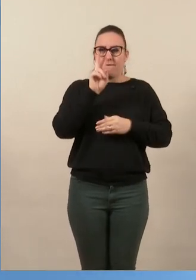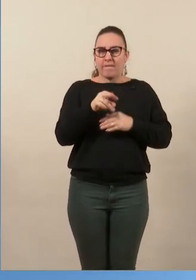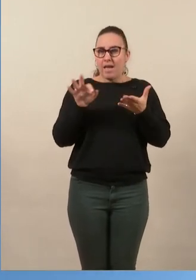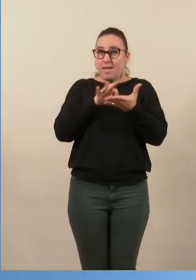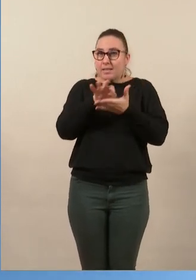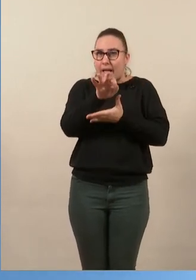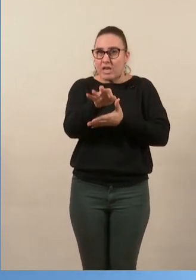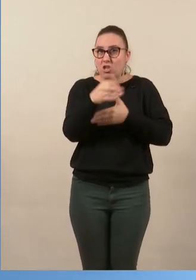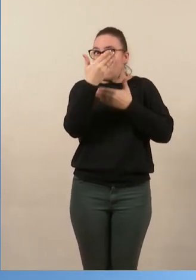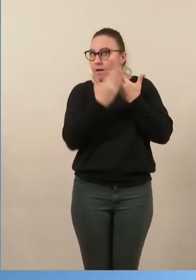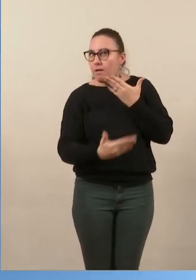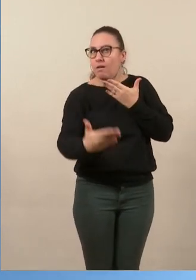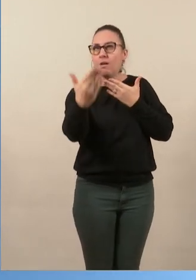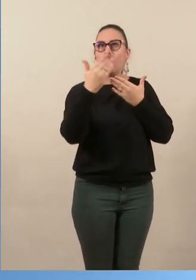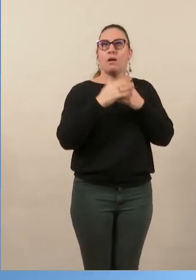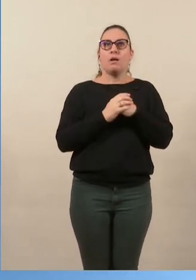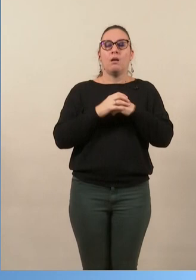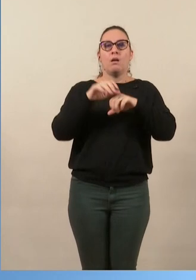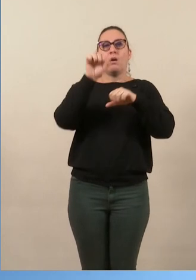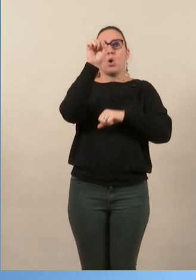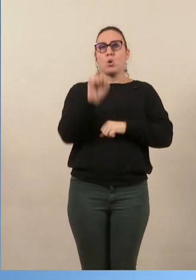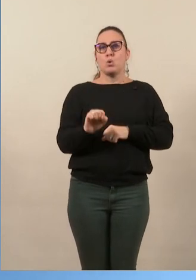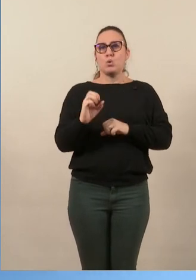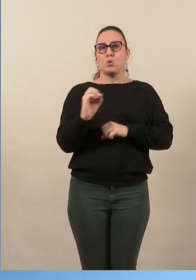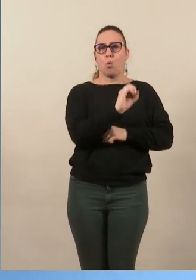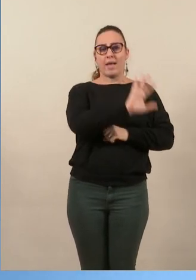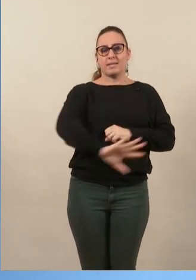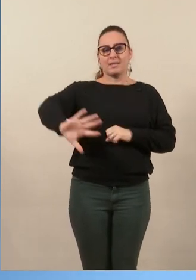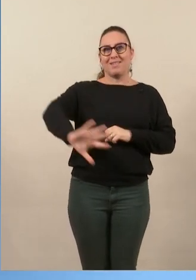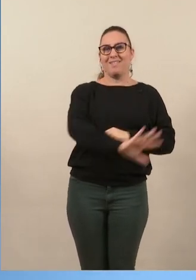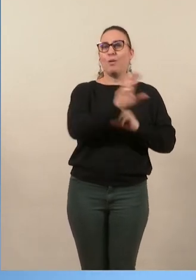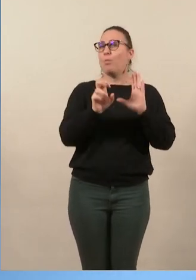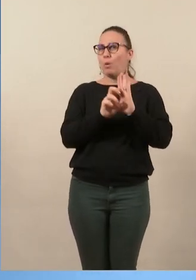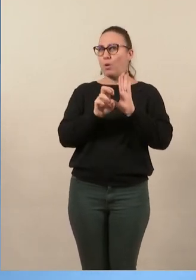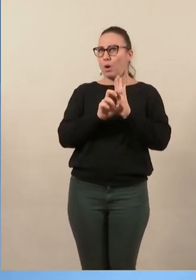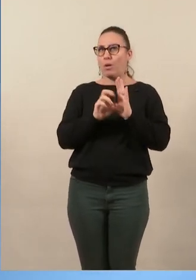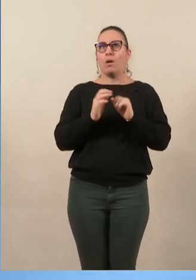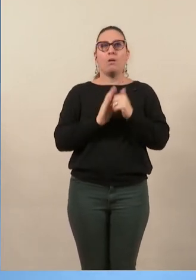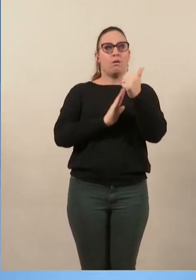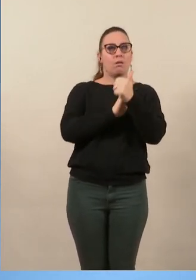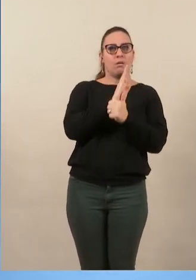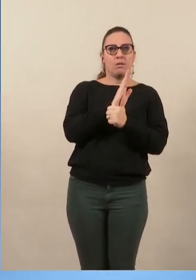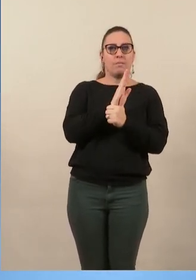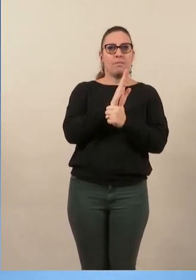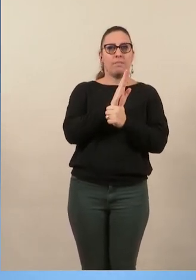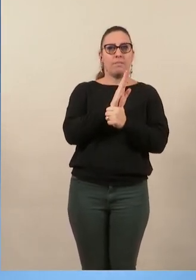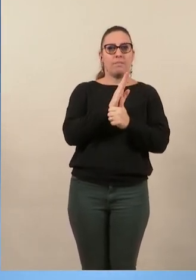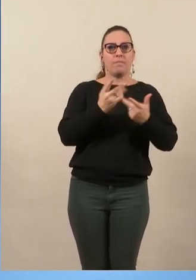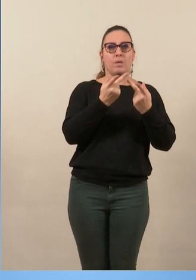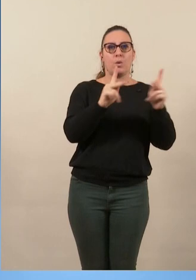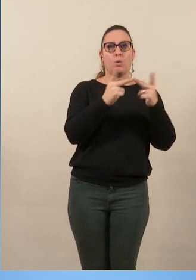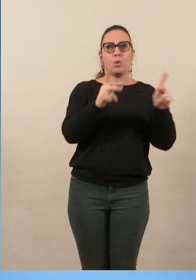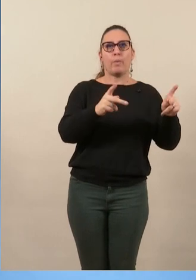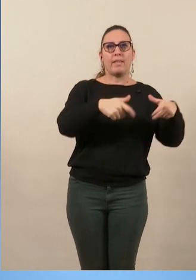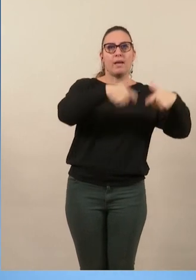en devenir euh surt le secteur sud-ouest de Grenoble avec d'une part la reconfiguration urbaine sous une